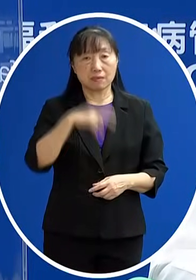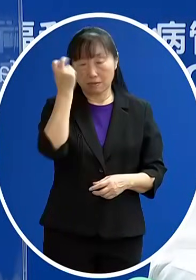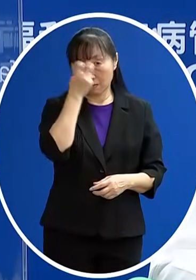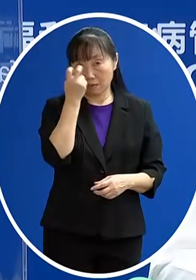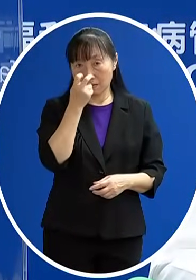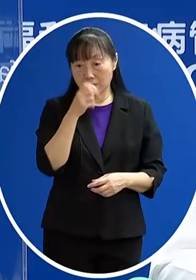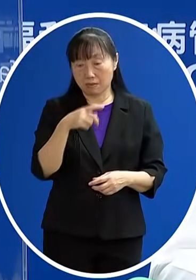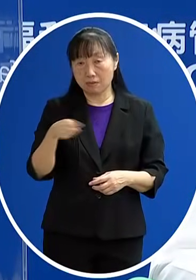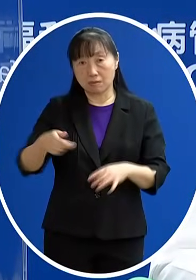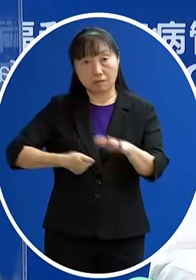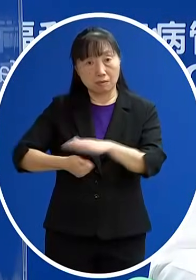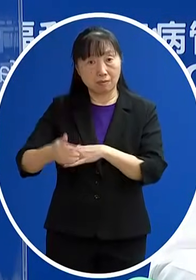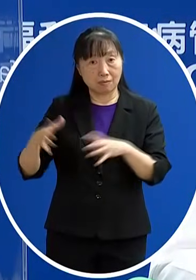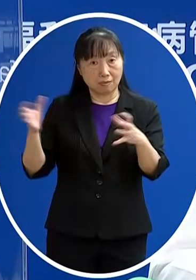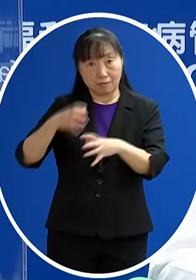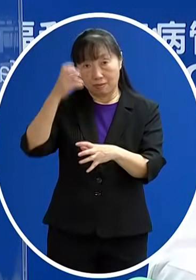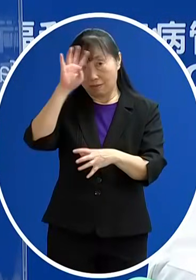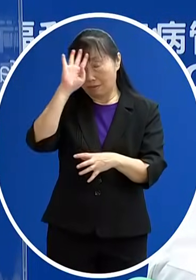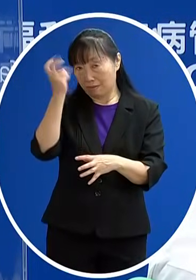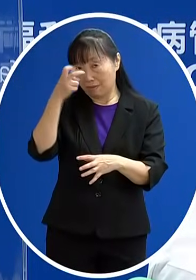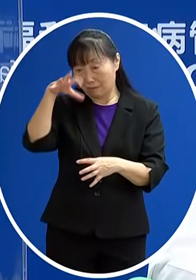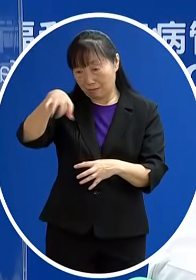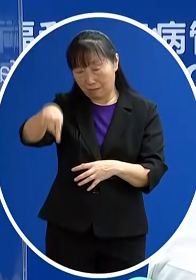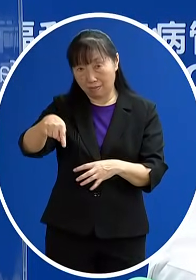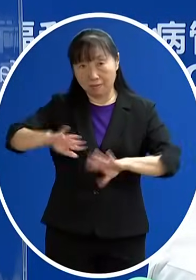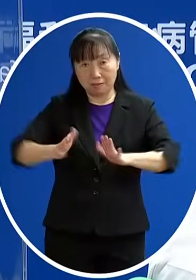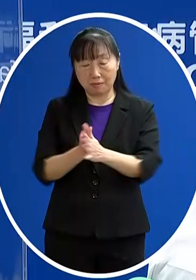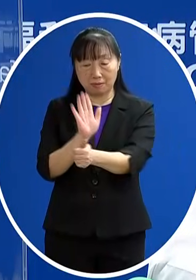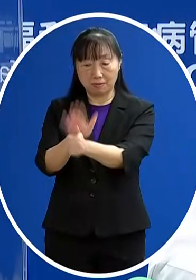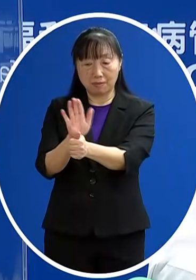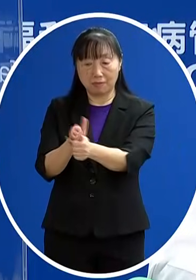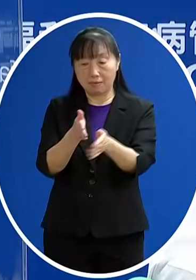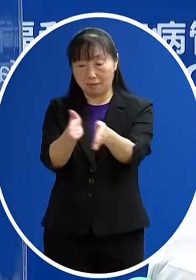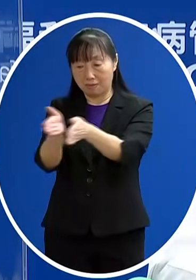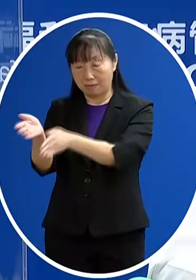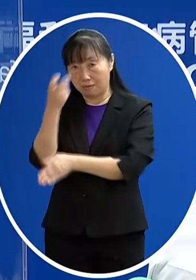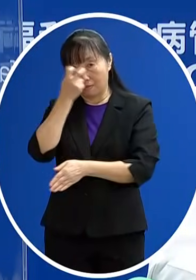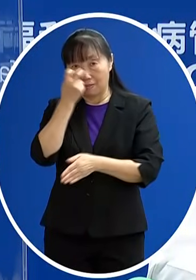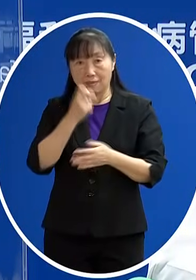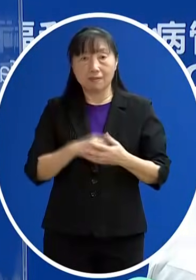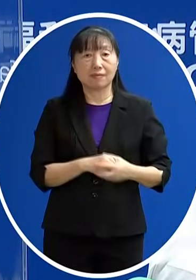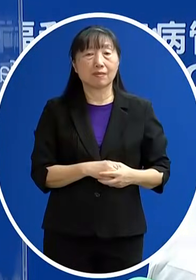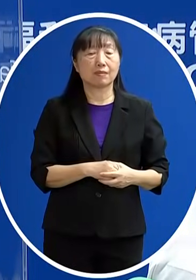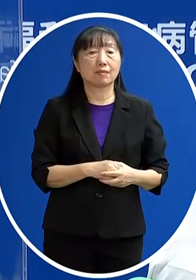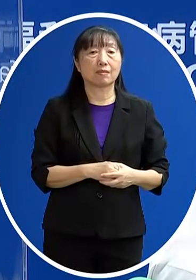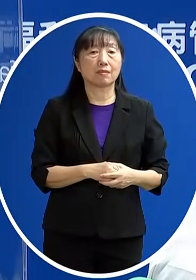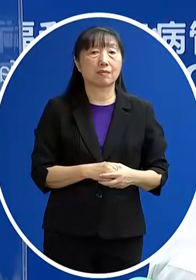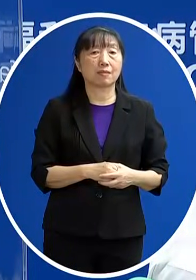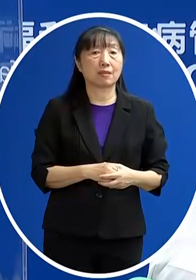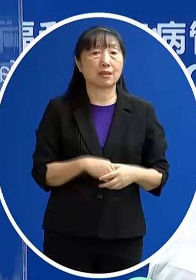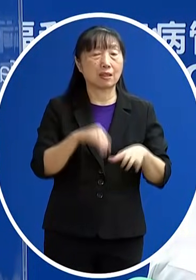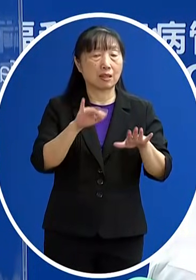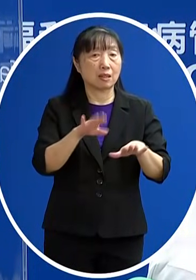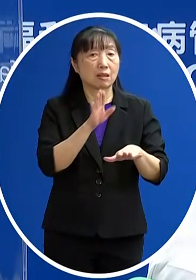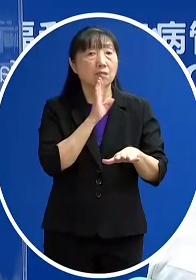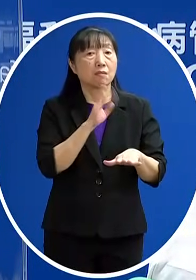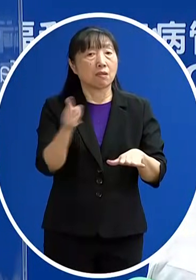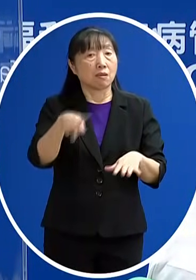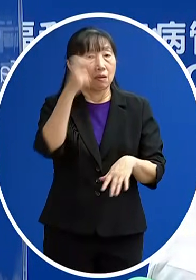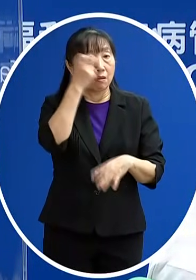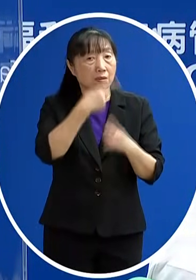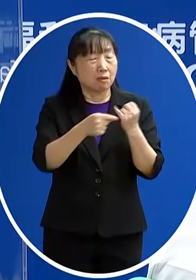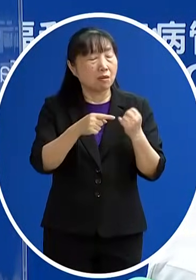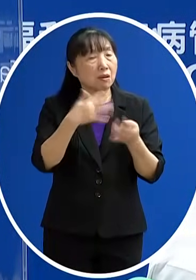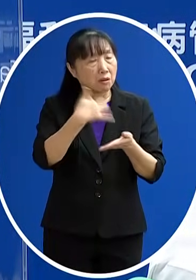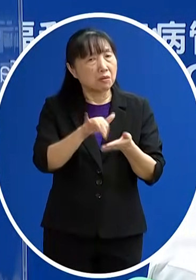检我们入住之后，那采检就会立刻来进行。那目前来讲检验数目还很少，